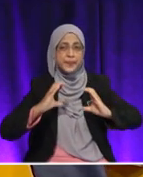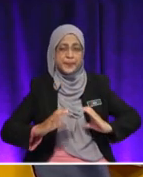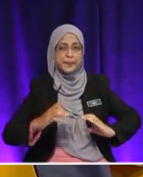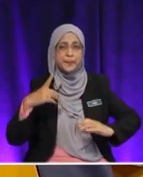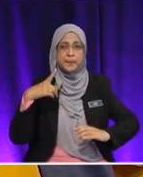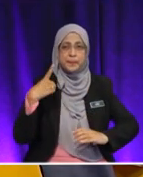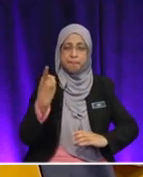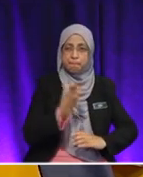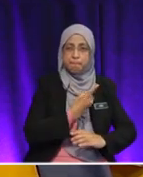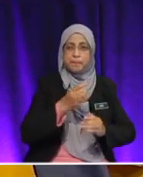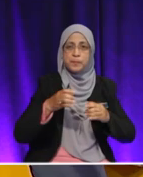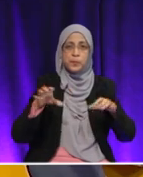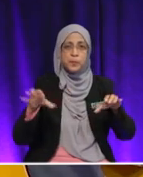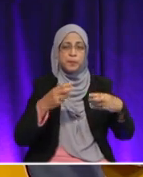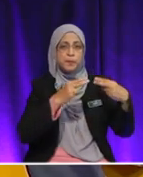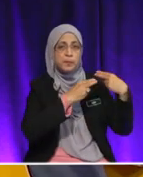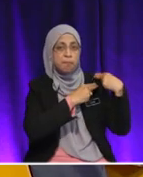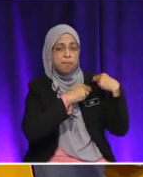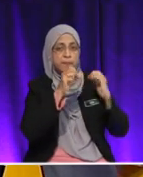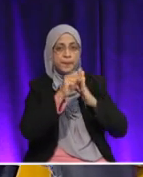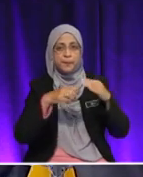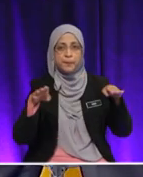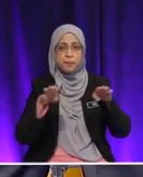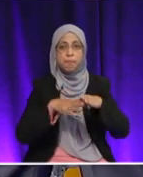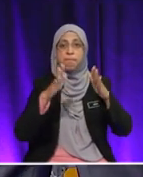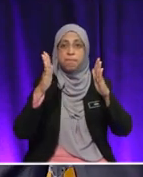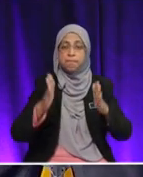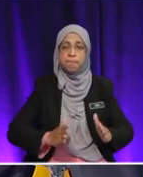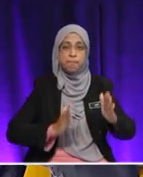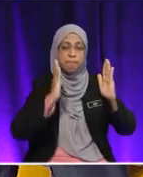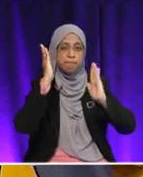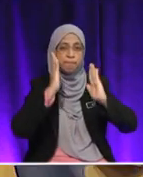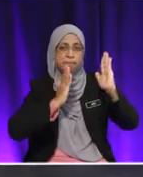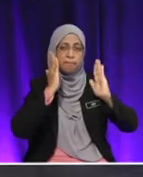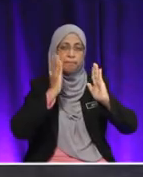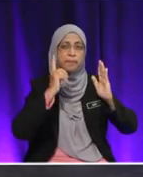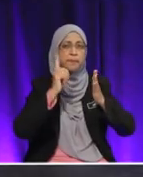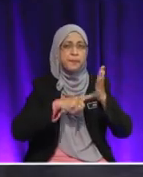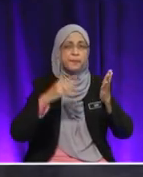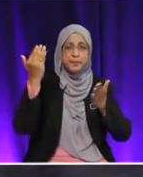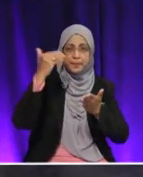melaksanakan tanggung jawab sebagai warga negara Oke sudah